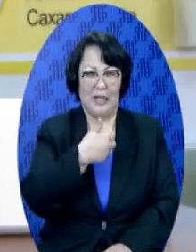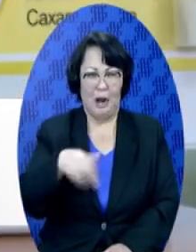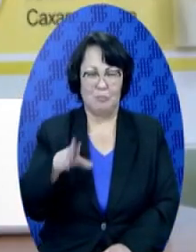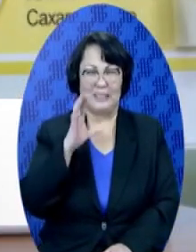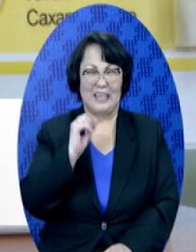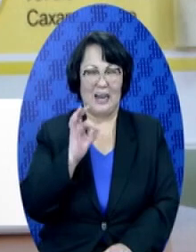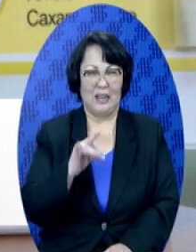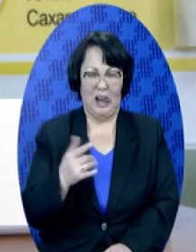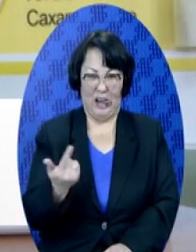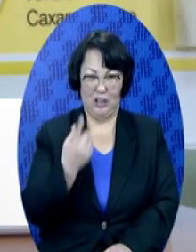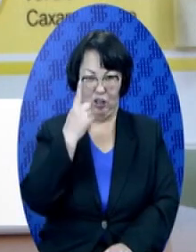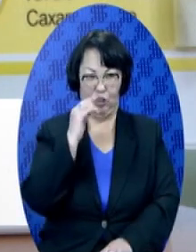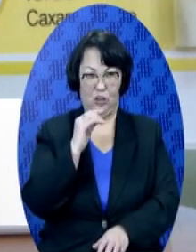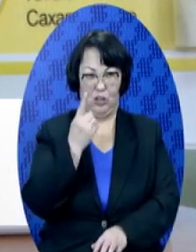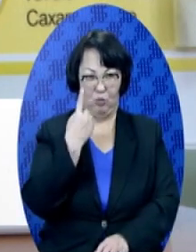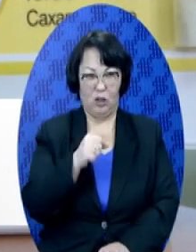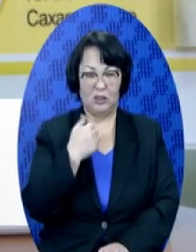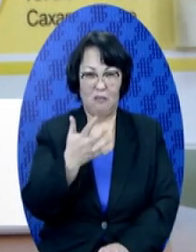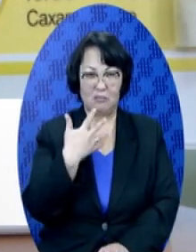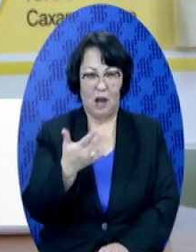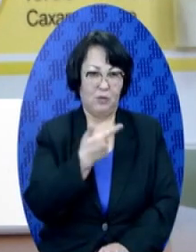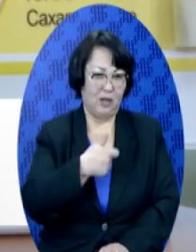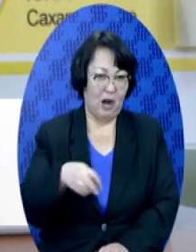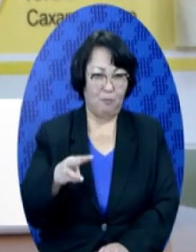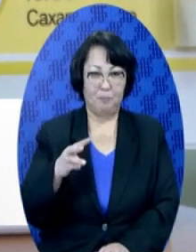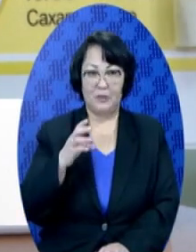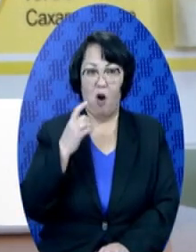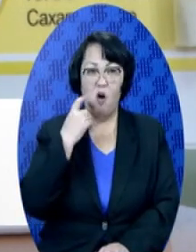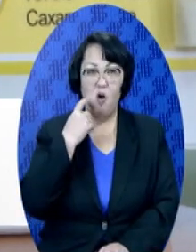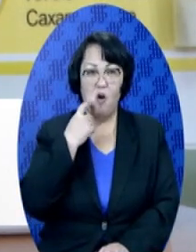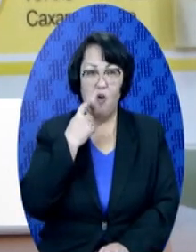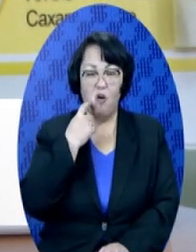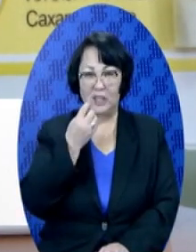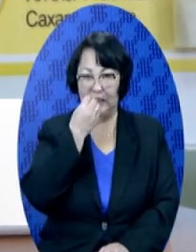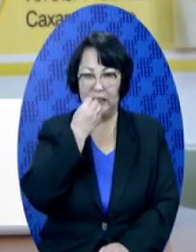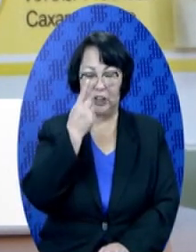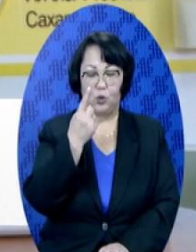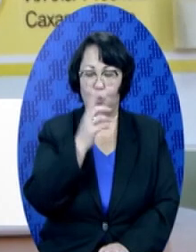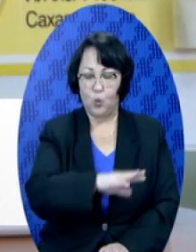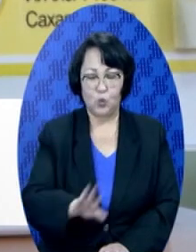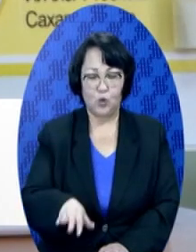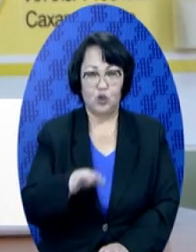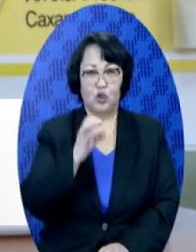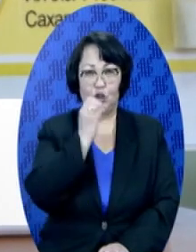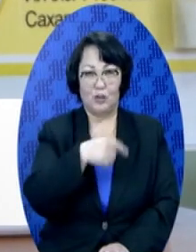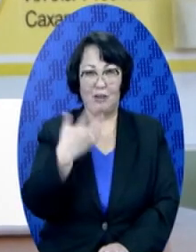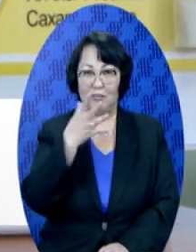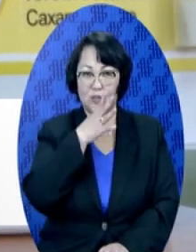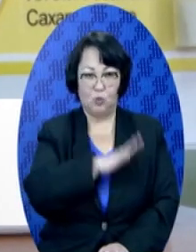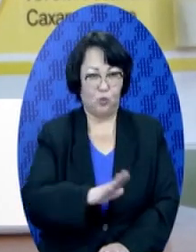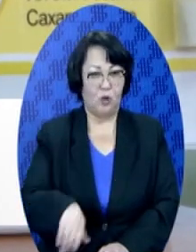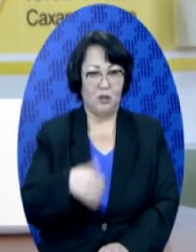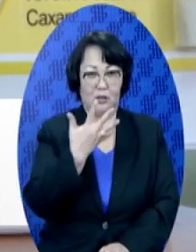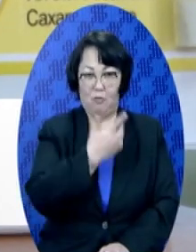удаа өдөрт 55 грамм сахар болж байна тий. Тэгэхээр хүүхэд бол хоног дунджаар ялангуяа 0-5 насны хүүхэд бол 5-10